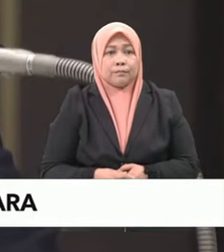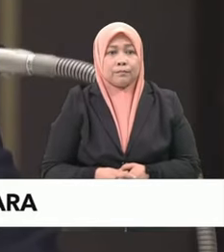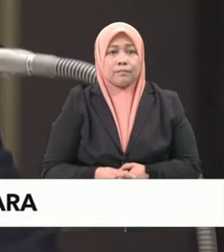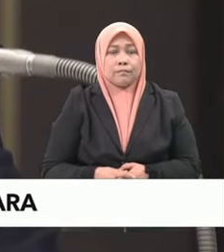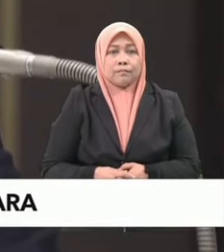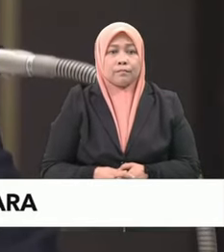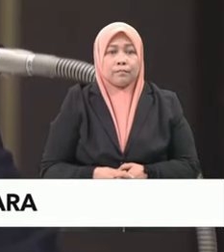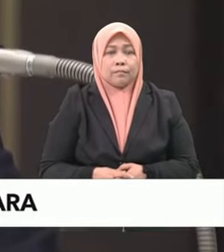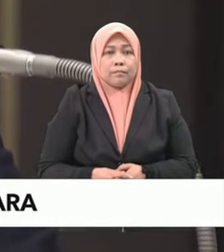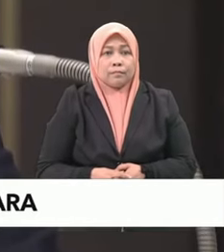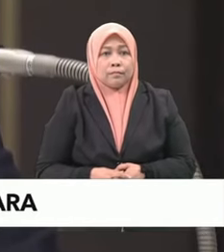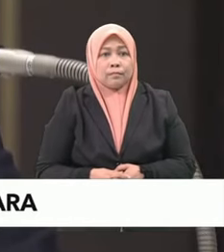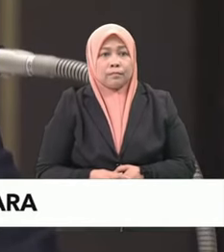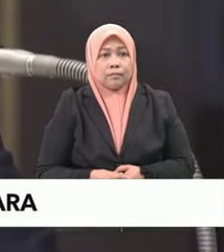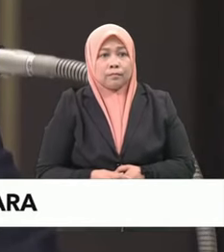Syarikat